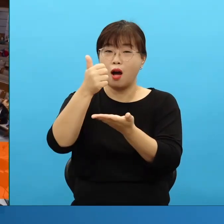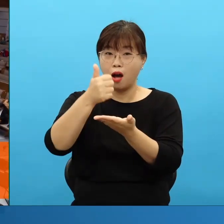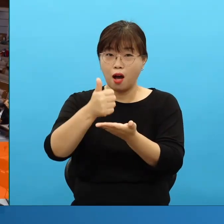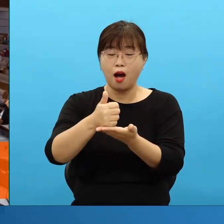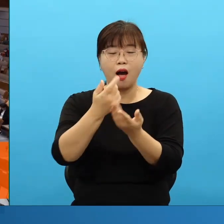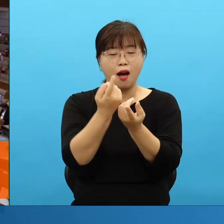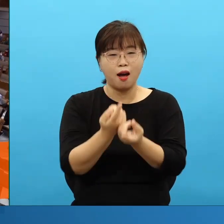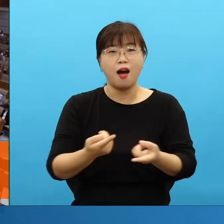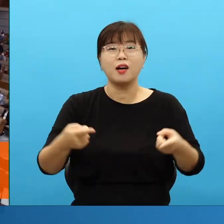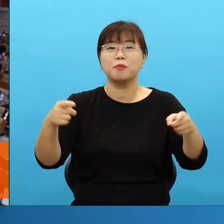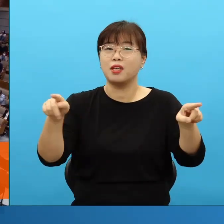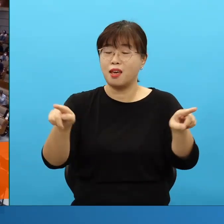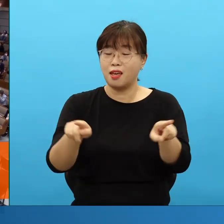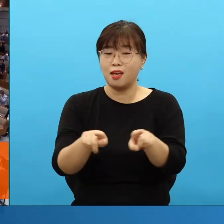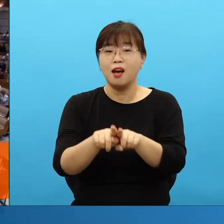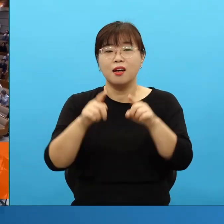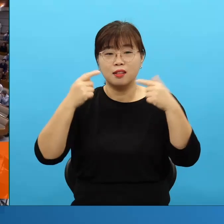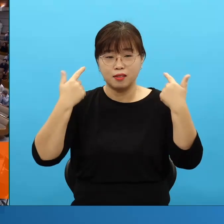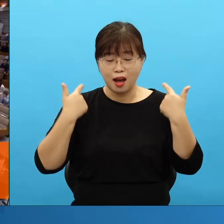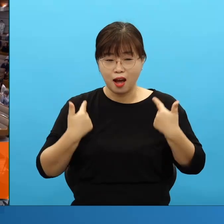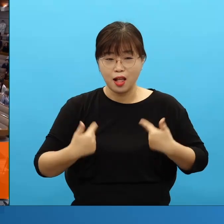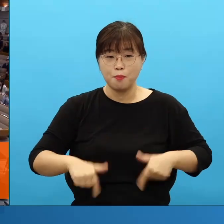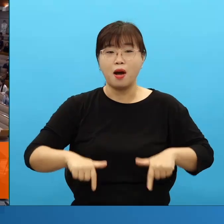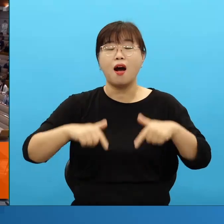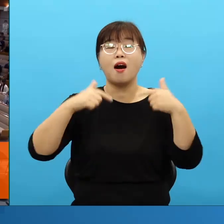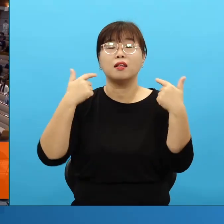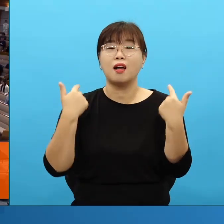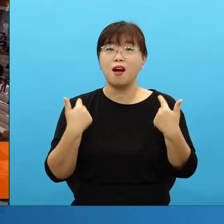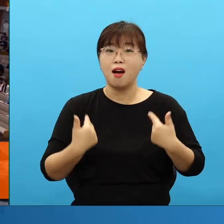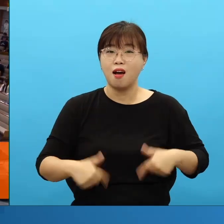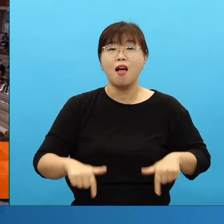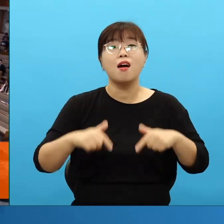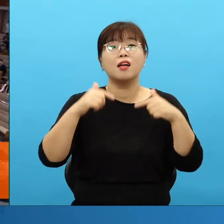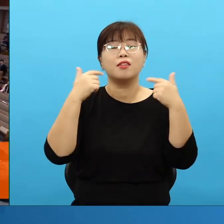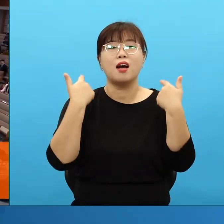예수와 함께 날마다